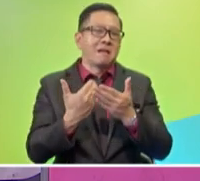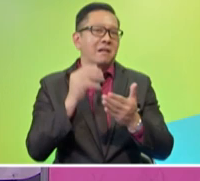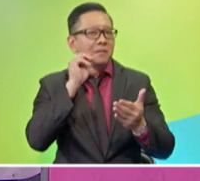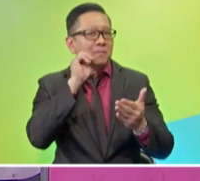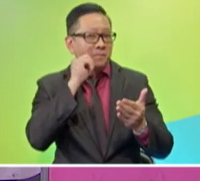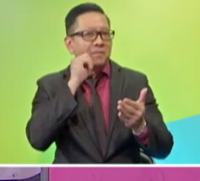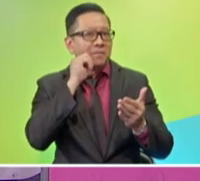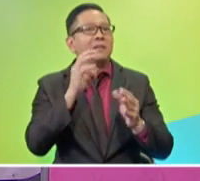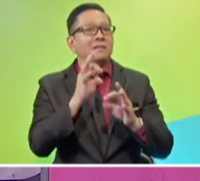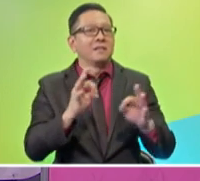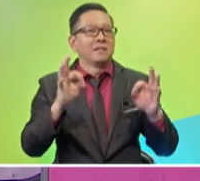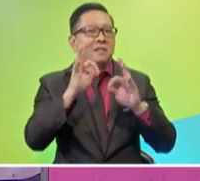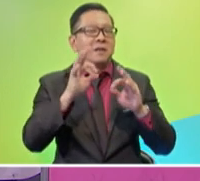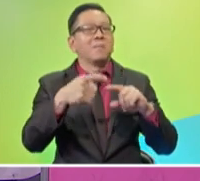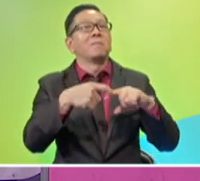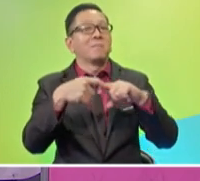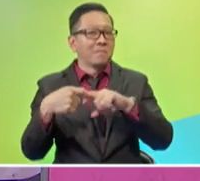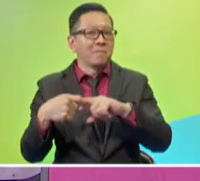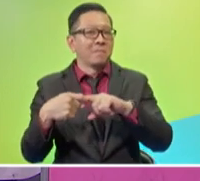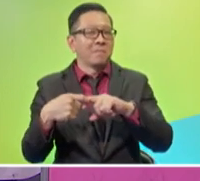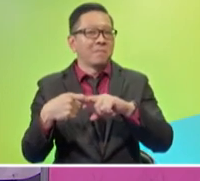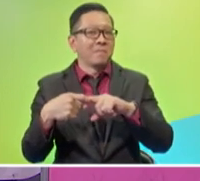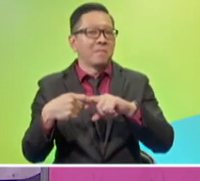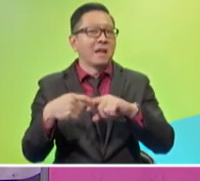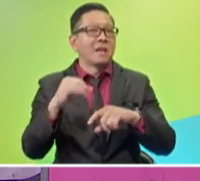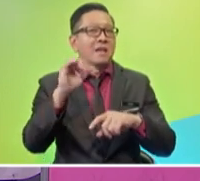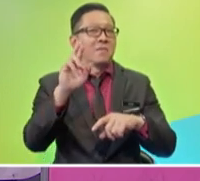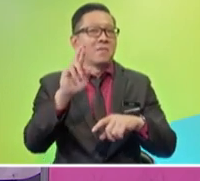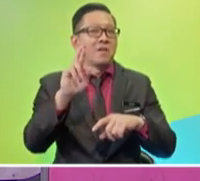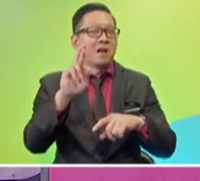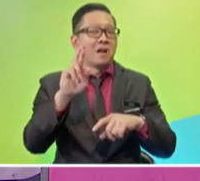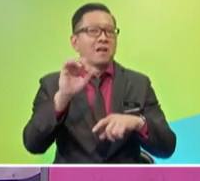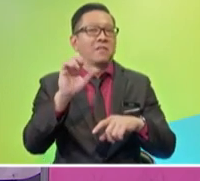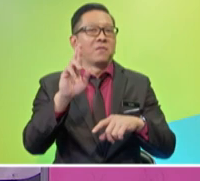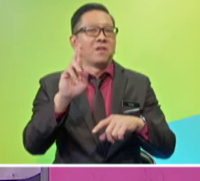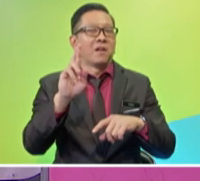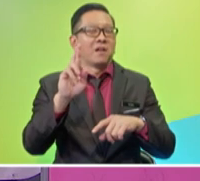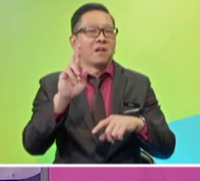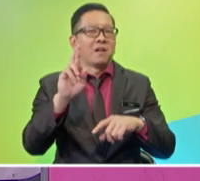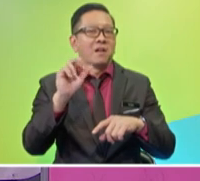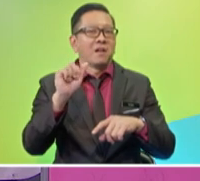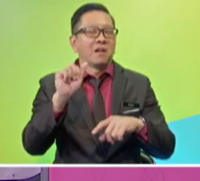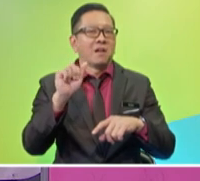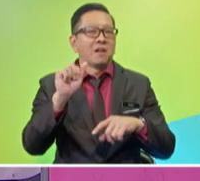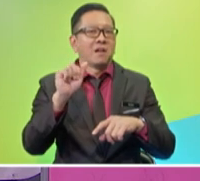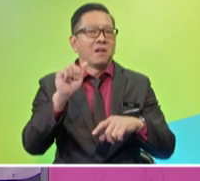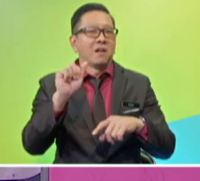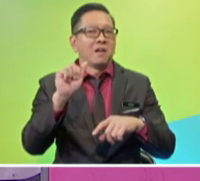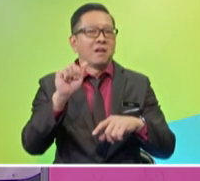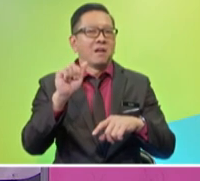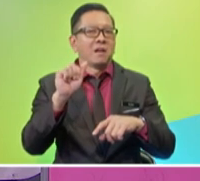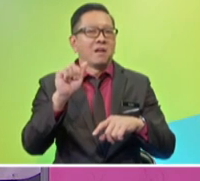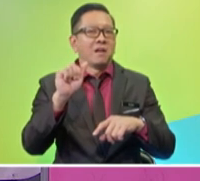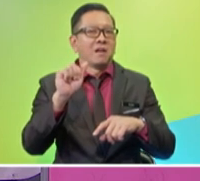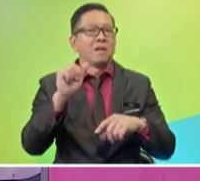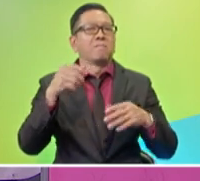Baiklah, ceritanya berkenaan dengan murid yang bernama Ifa. Ifa? Ya, Ifa. Dia berjalan-jalan dan